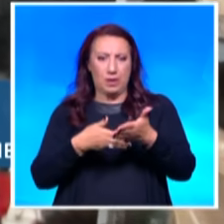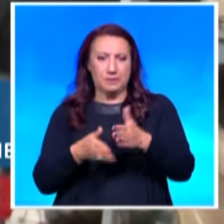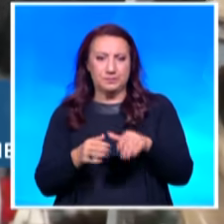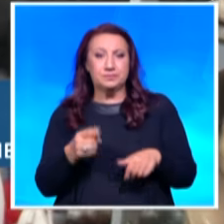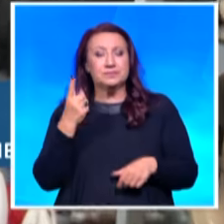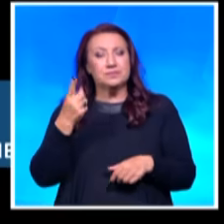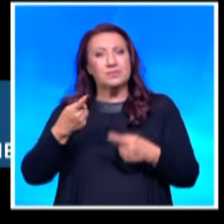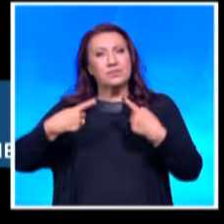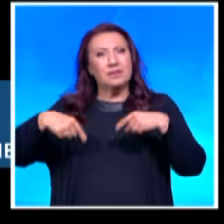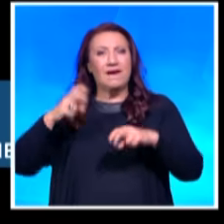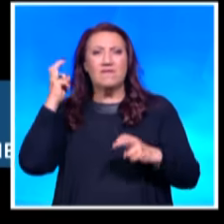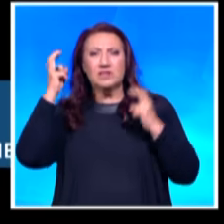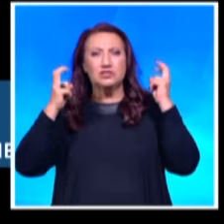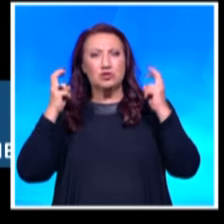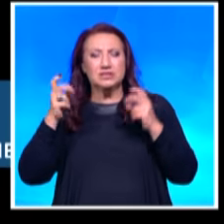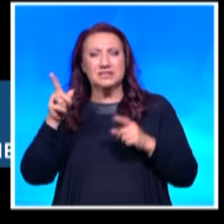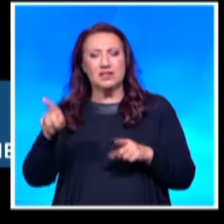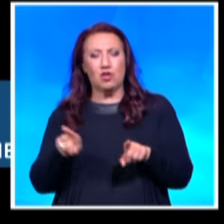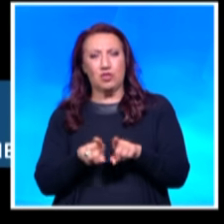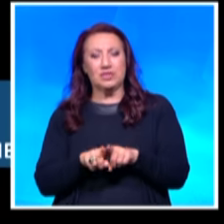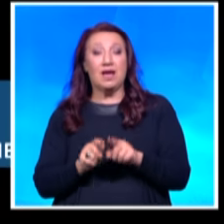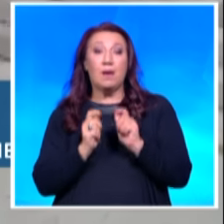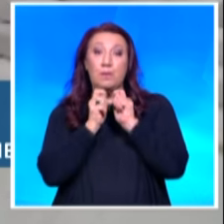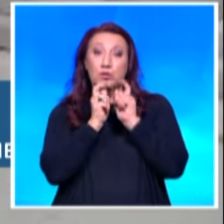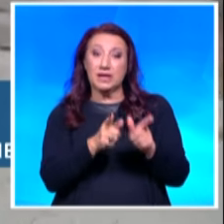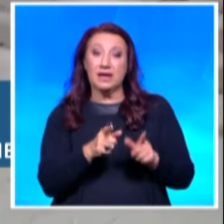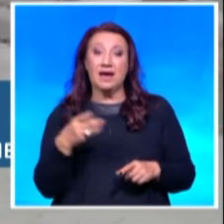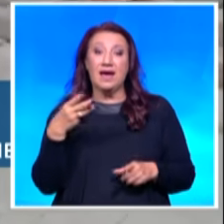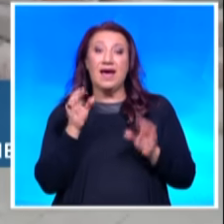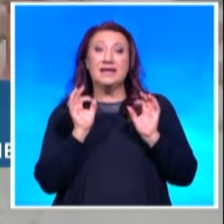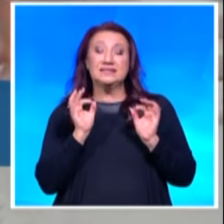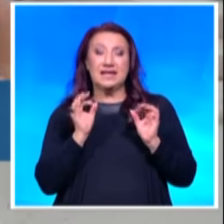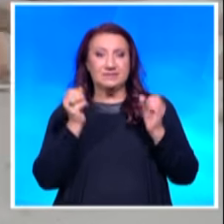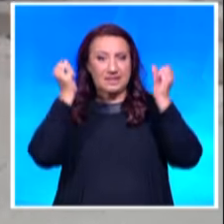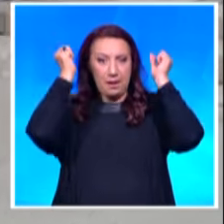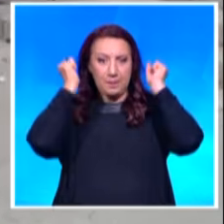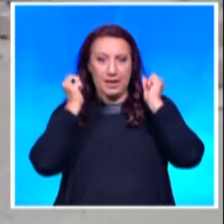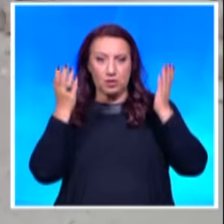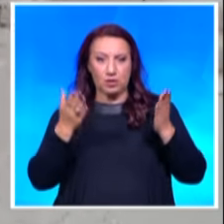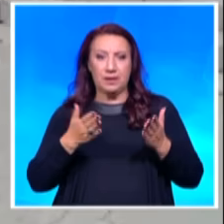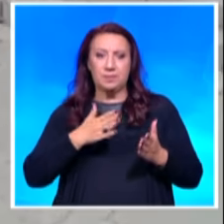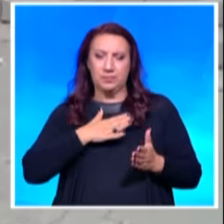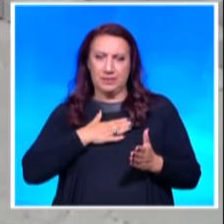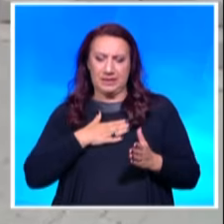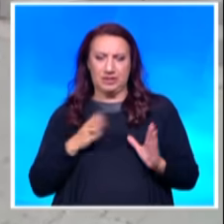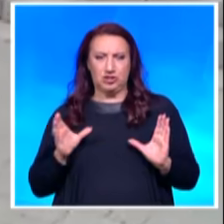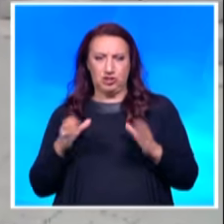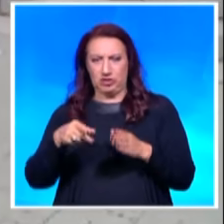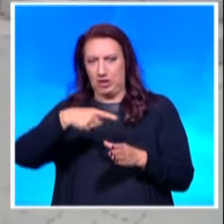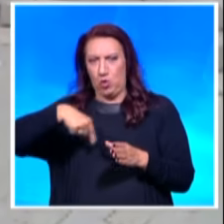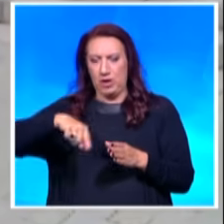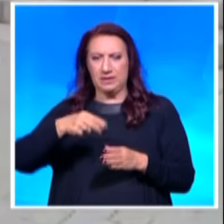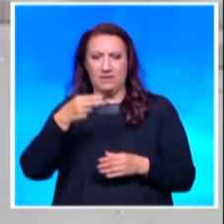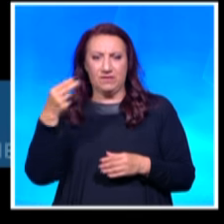показаха съпричастност към Дебора. Подариха и естествена перука. Заявявам желанието на нашия колектив, на нашата фирма,